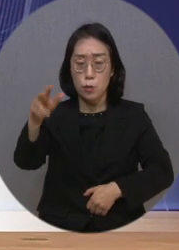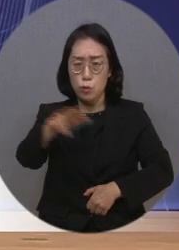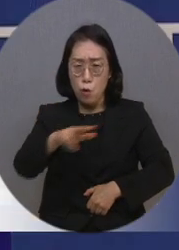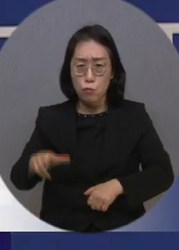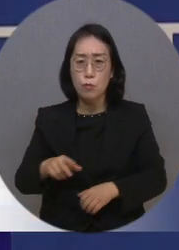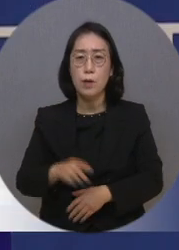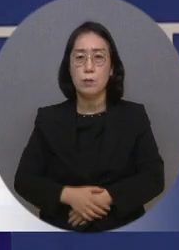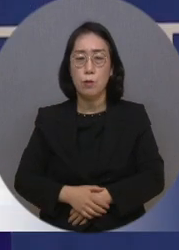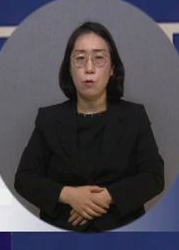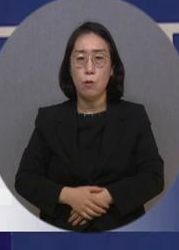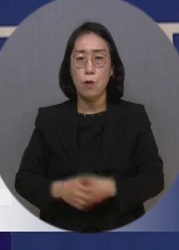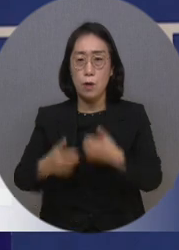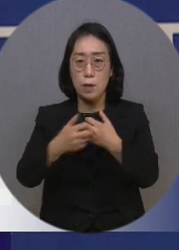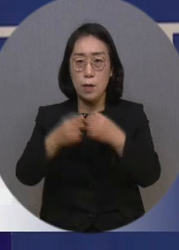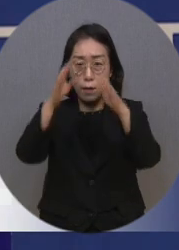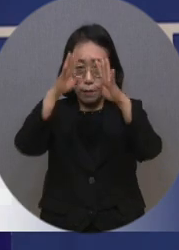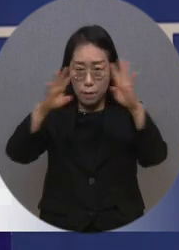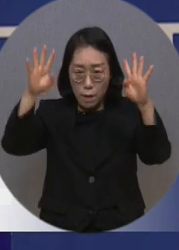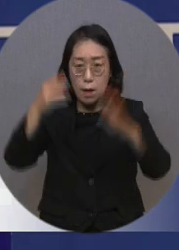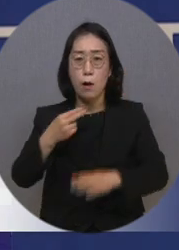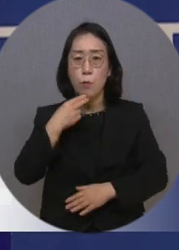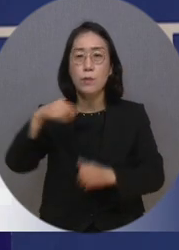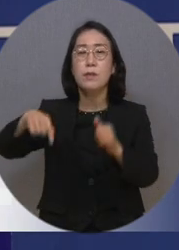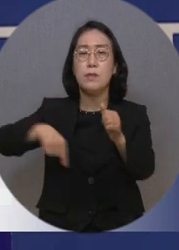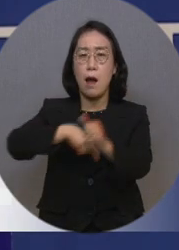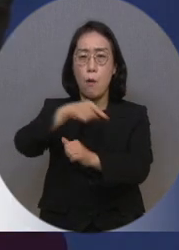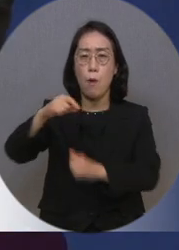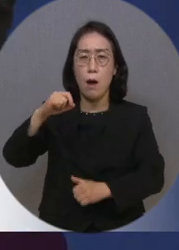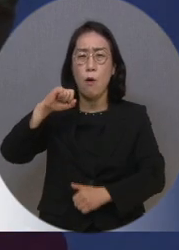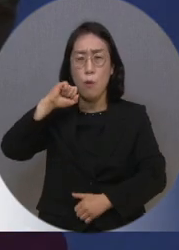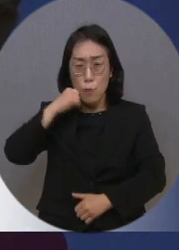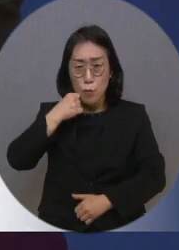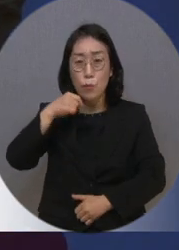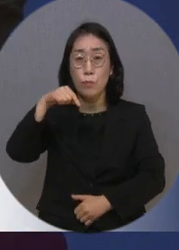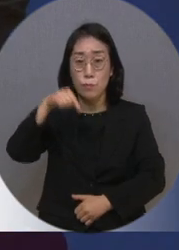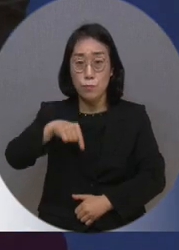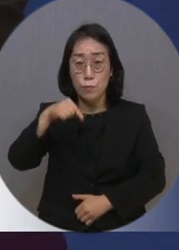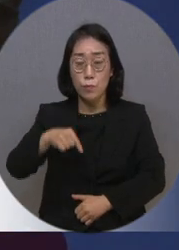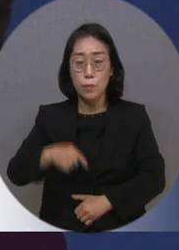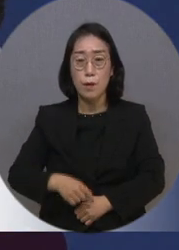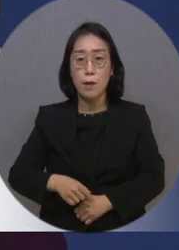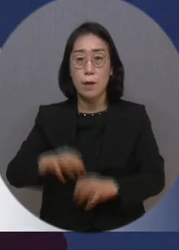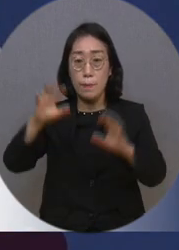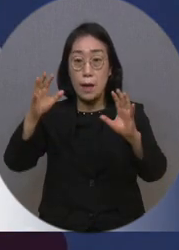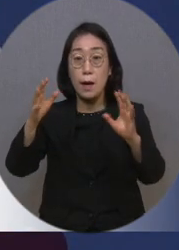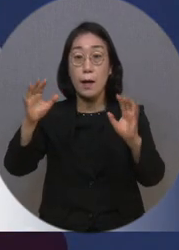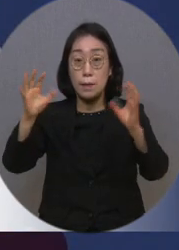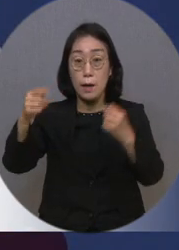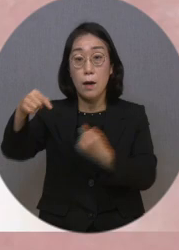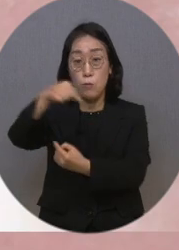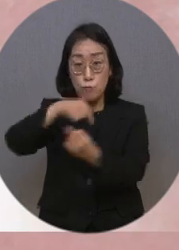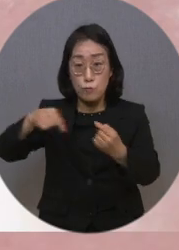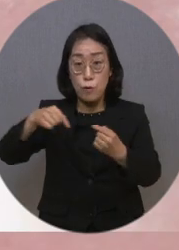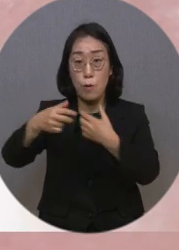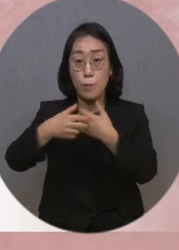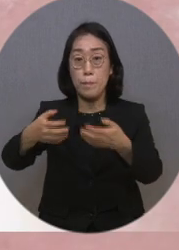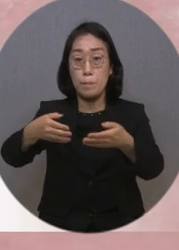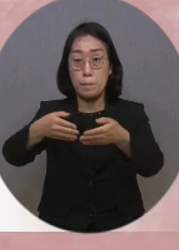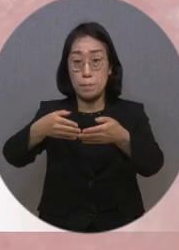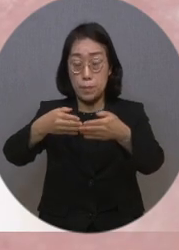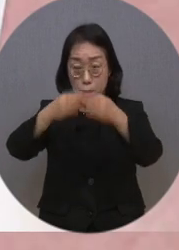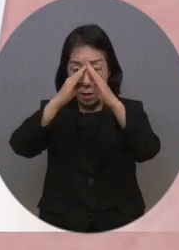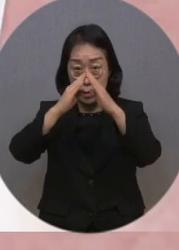유일하게 의대가 없는 전남의 열악한 의료 현실과 전남지역 국립의 설립 필요성을 역설하고 국민